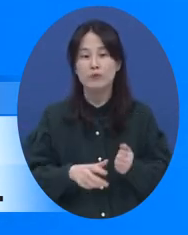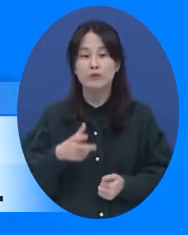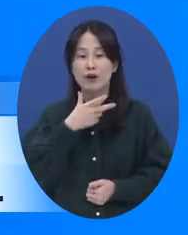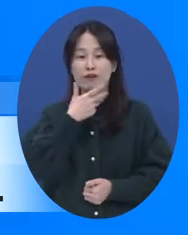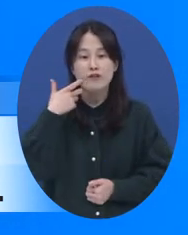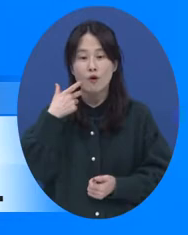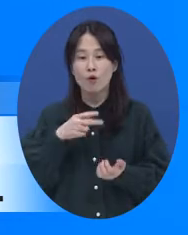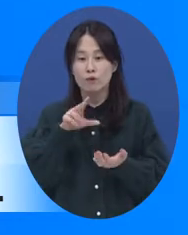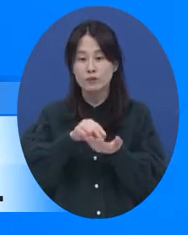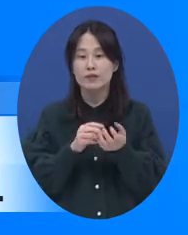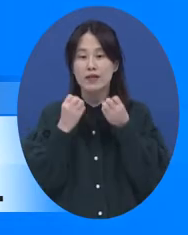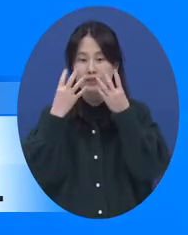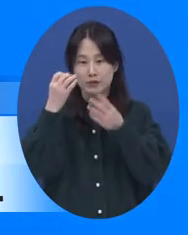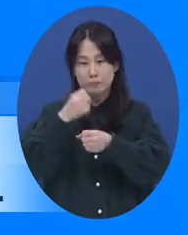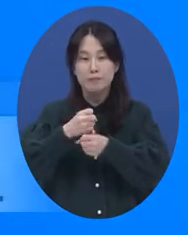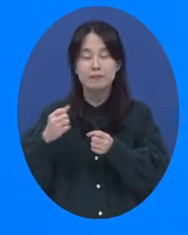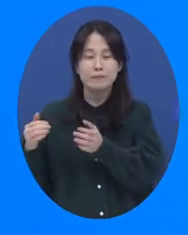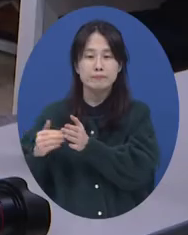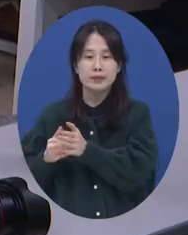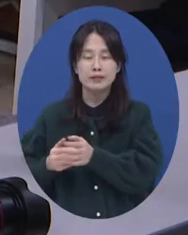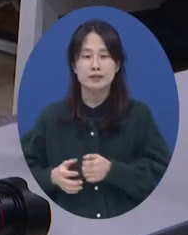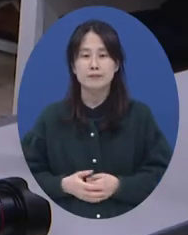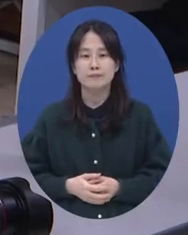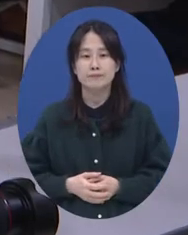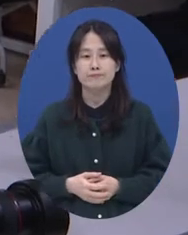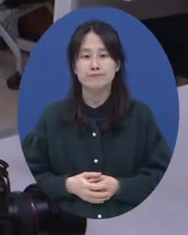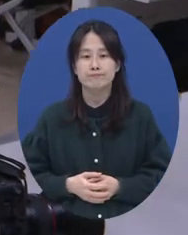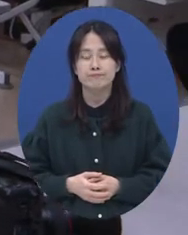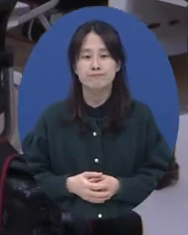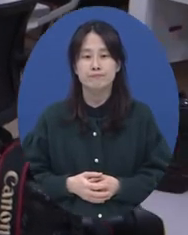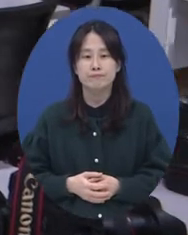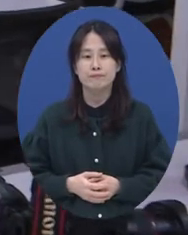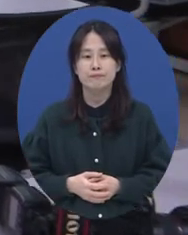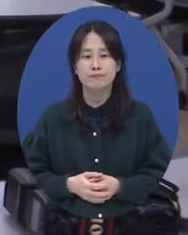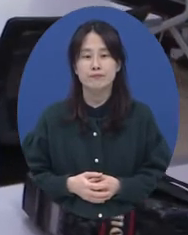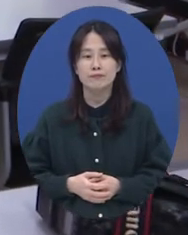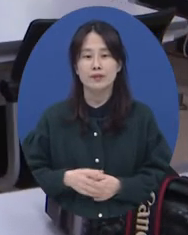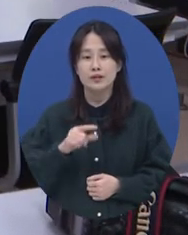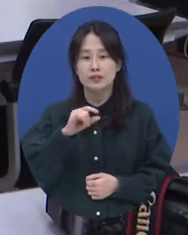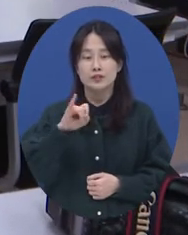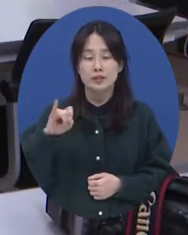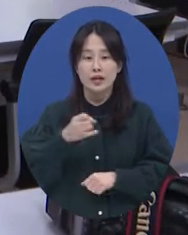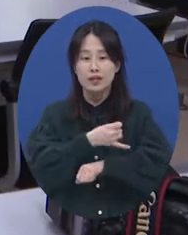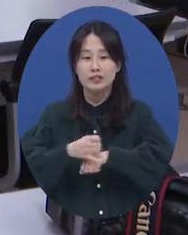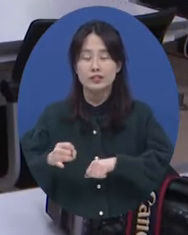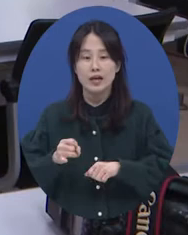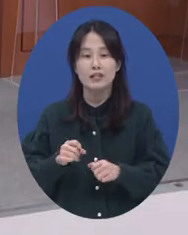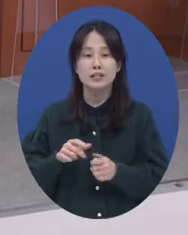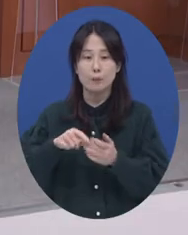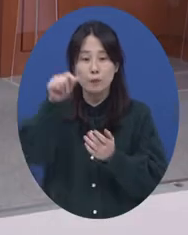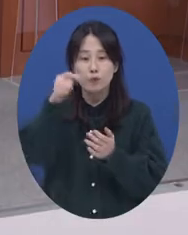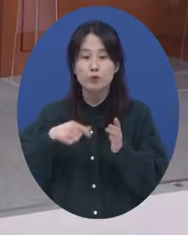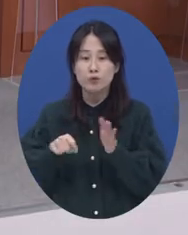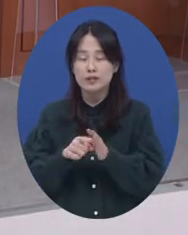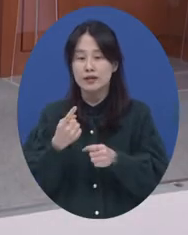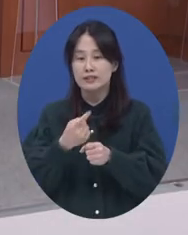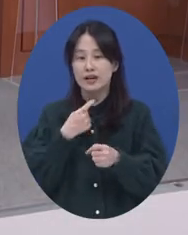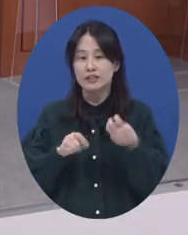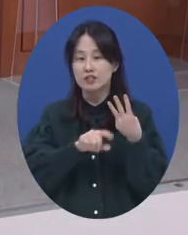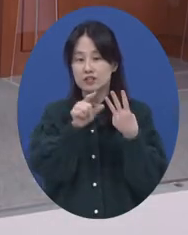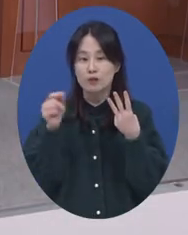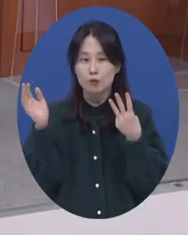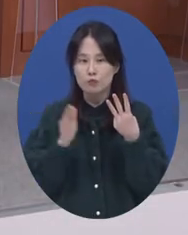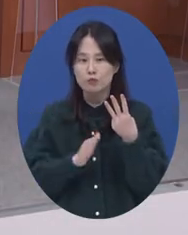슬로건을 새롭게 개발하게 되었습니다. 경기도는 이번 GI 디자인 후보를 선정하기 위해 지난해